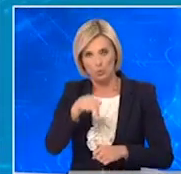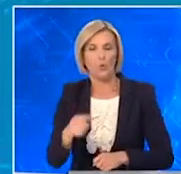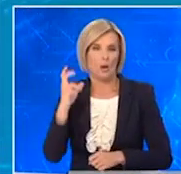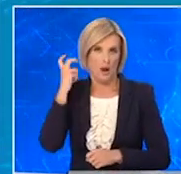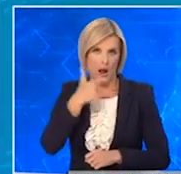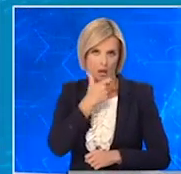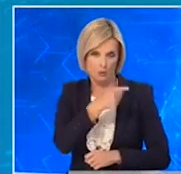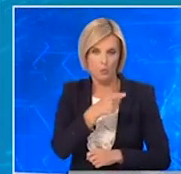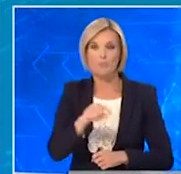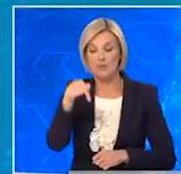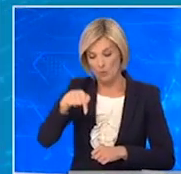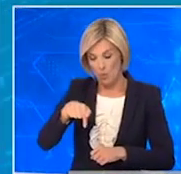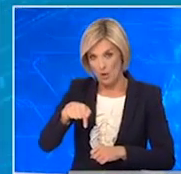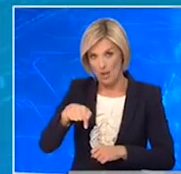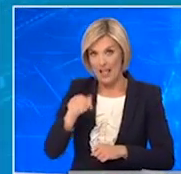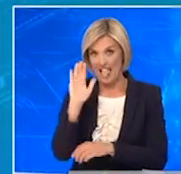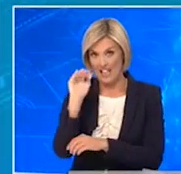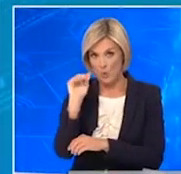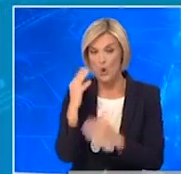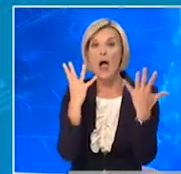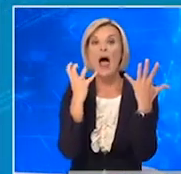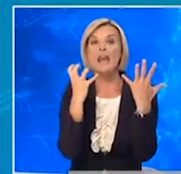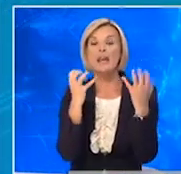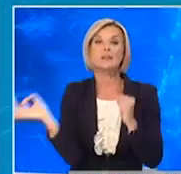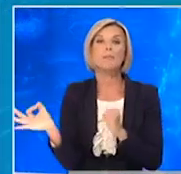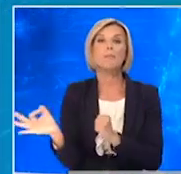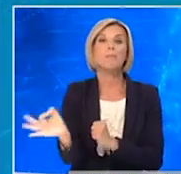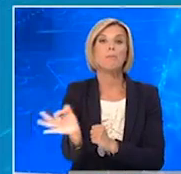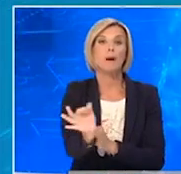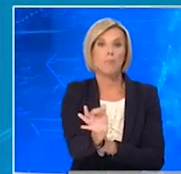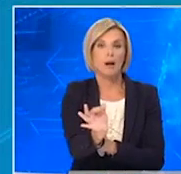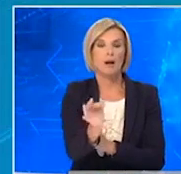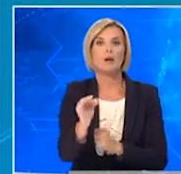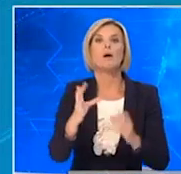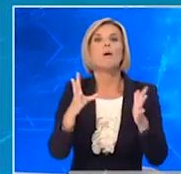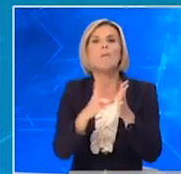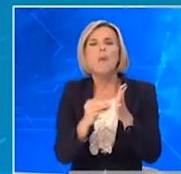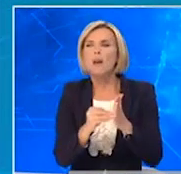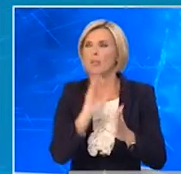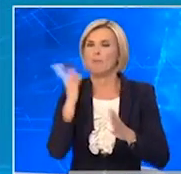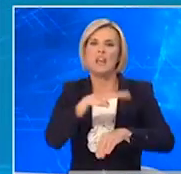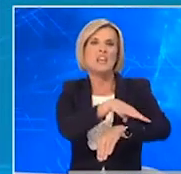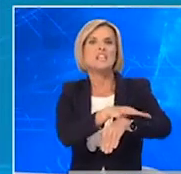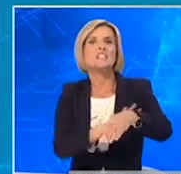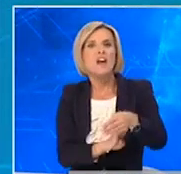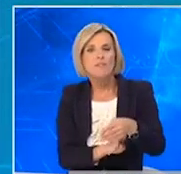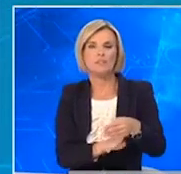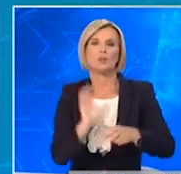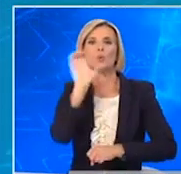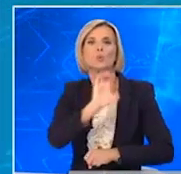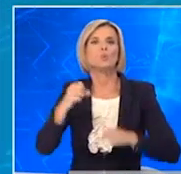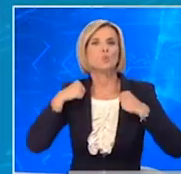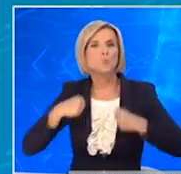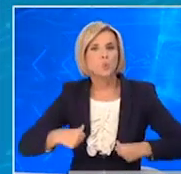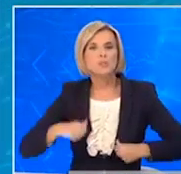είναι 90, σύμφωνα με τον ΕΟΔΗ. Έχοντας λοιπόν πολλά παραδείγματα ναυτικών και τουριστών που έκαναν ιδιωτικά το τεστ γιατί δεν